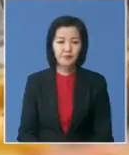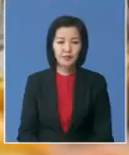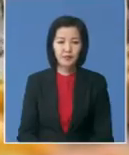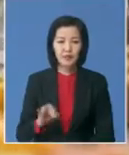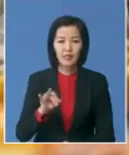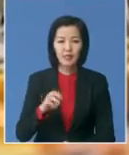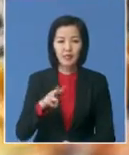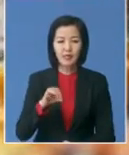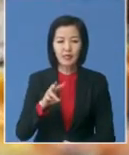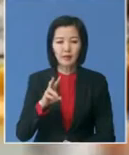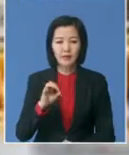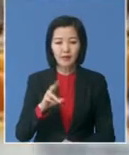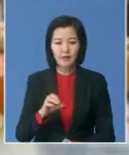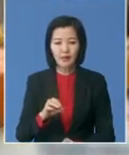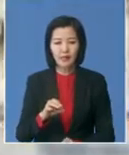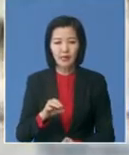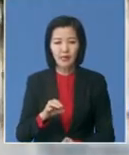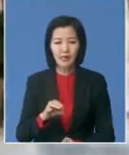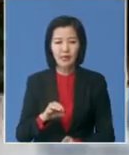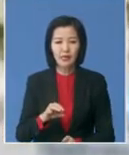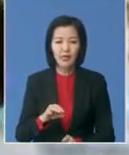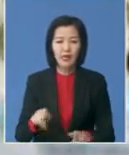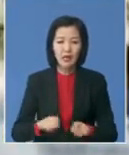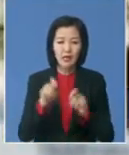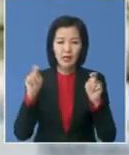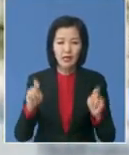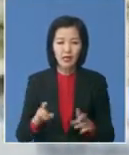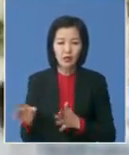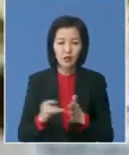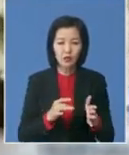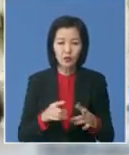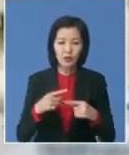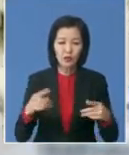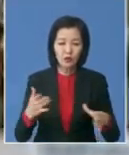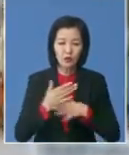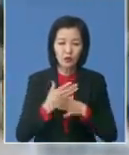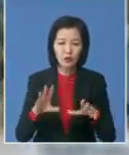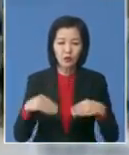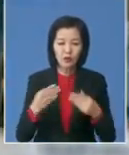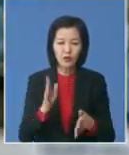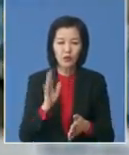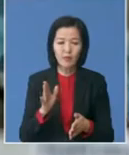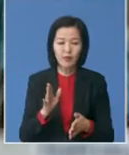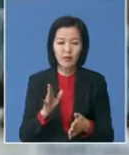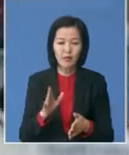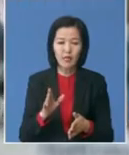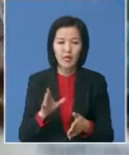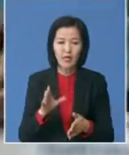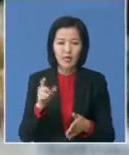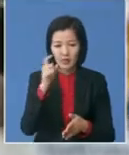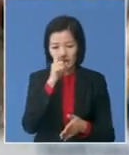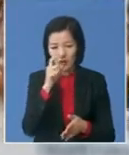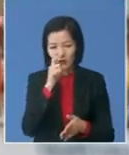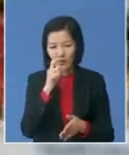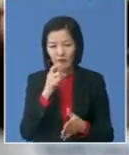Йеменде Хадейда кемежай іске қосылды. Қайта жұмысы жанданған нысан шұғыл гуманитарлық көмек жеткізуге арналған. Ал бұған Сауд Арабиясы бастаған